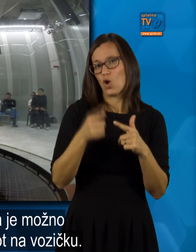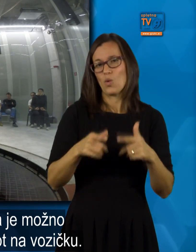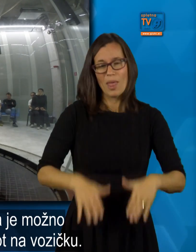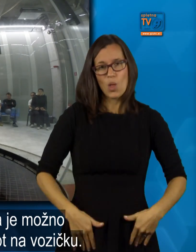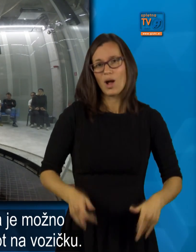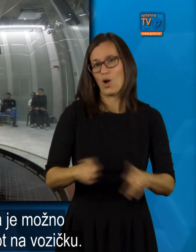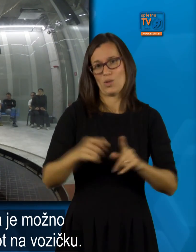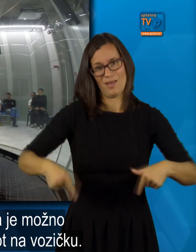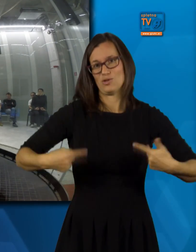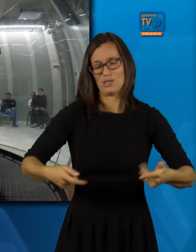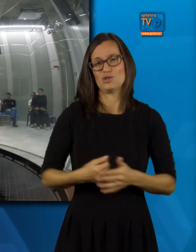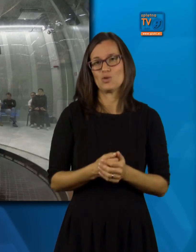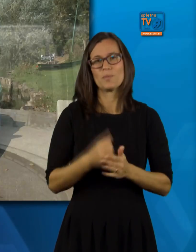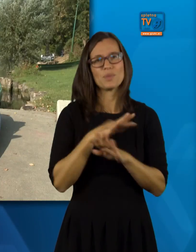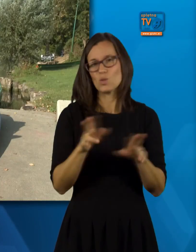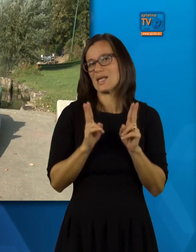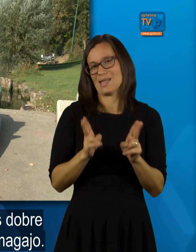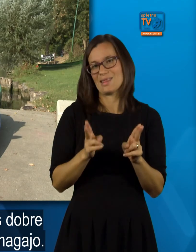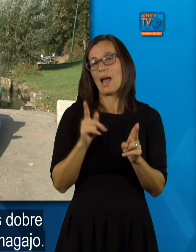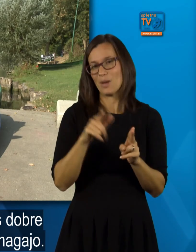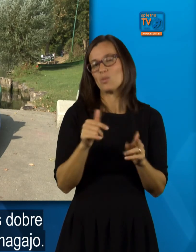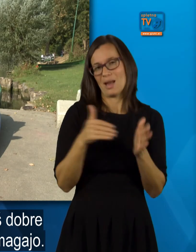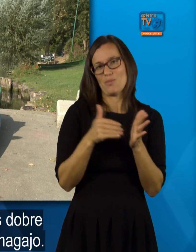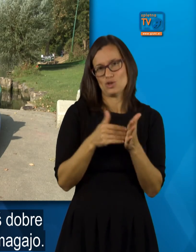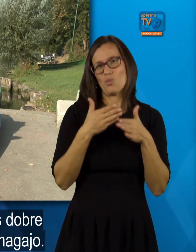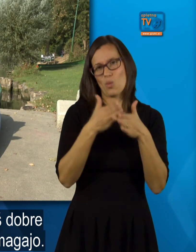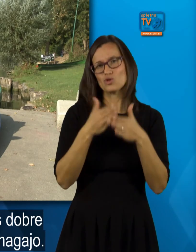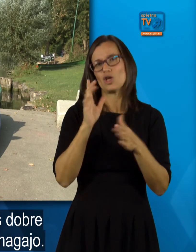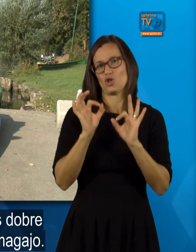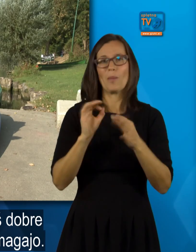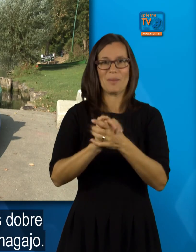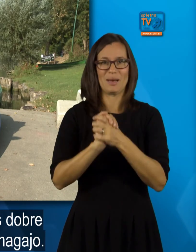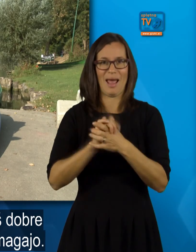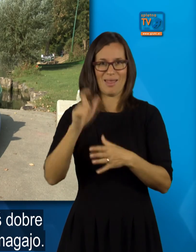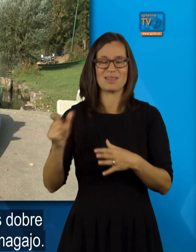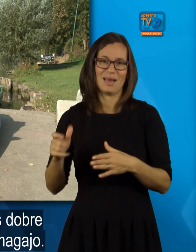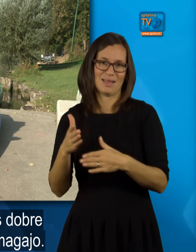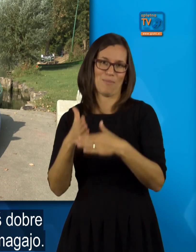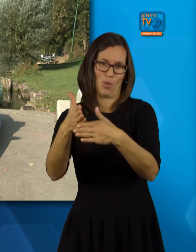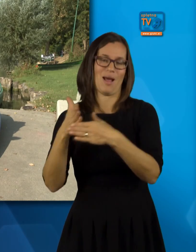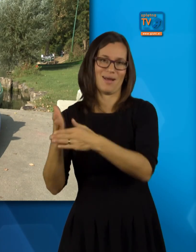kot na vozičku. Vse se da, ampak tukaj pa rabiš kar pomoči, pa dobre prijatelje, da ti